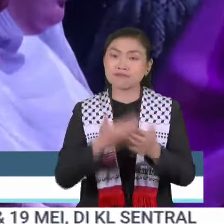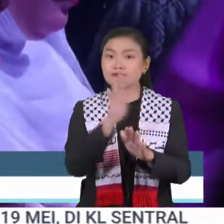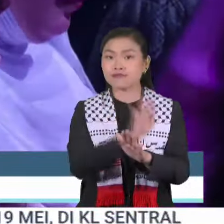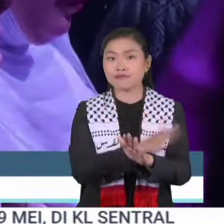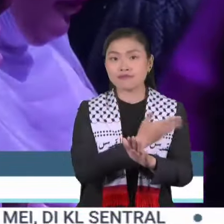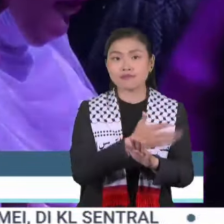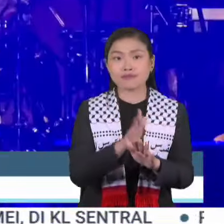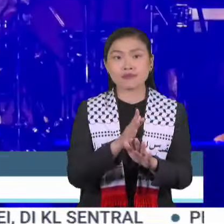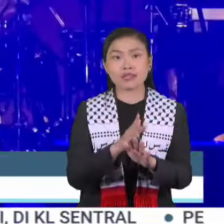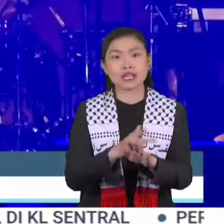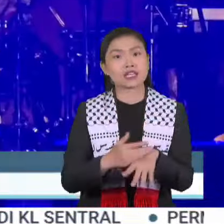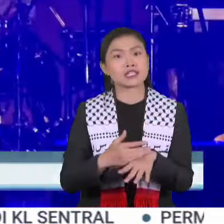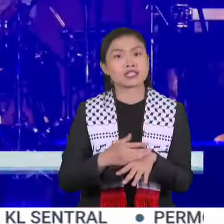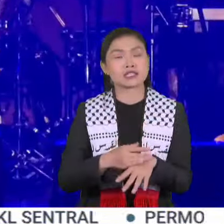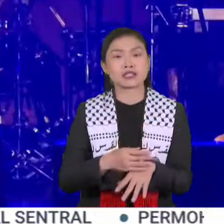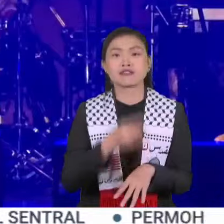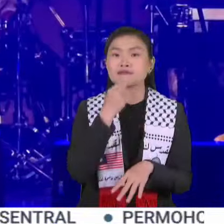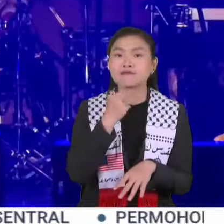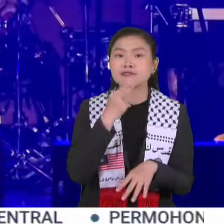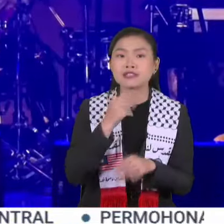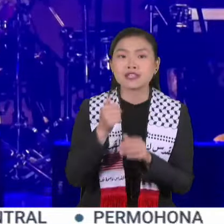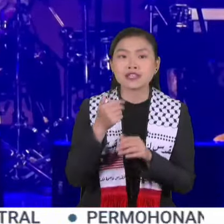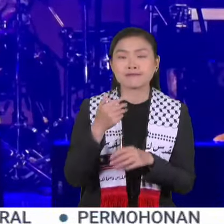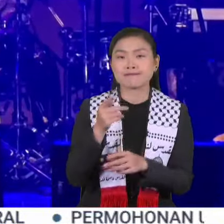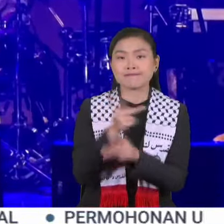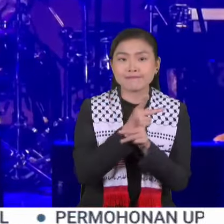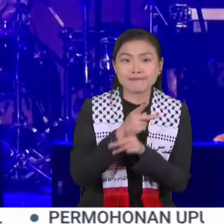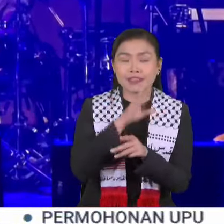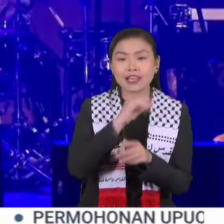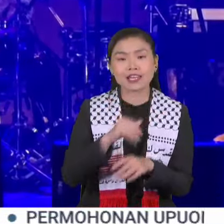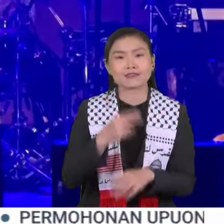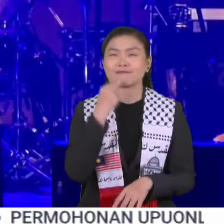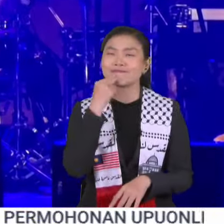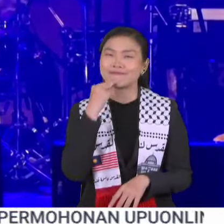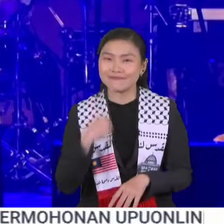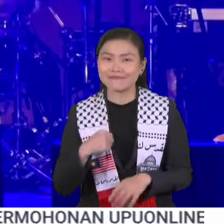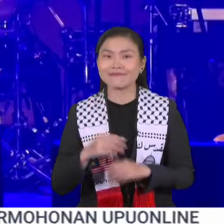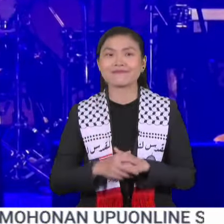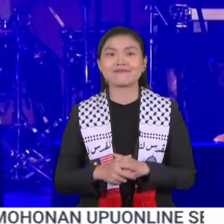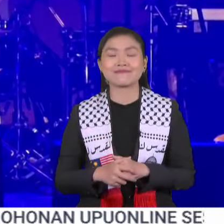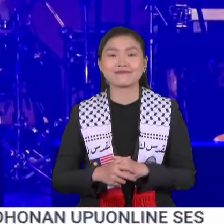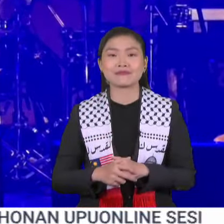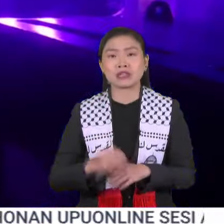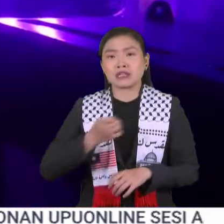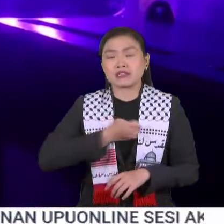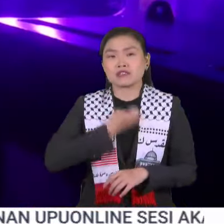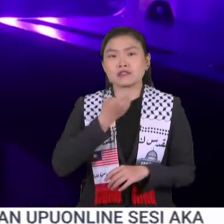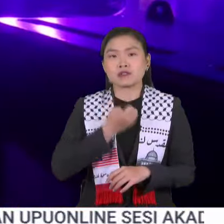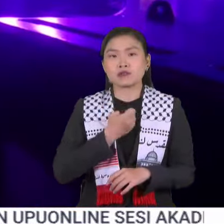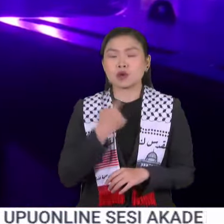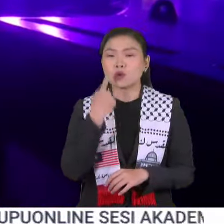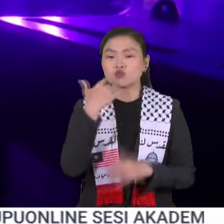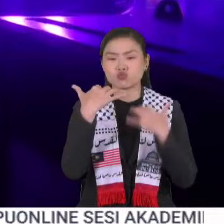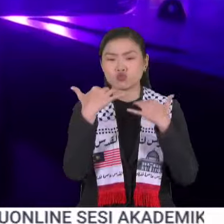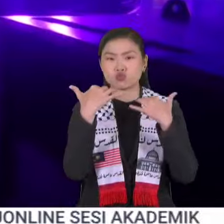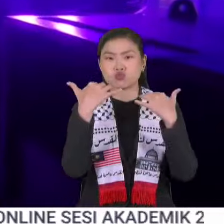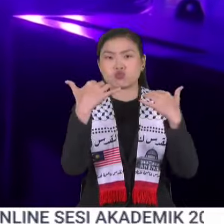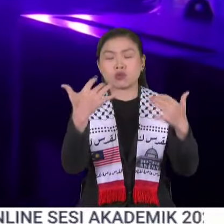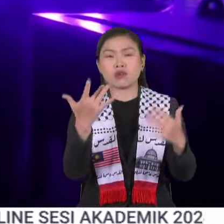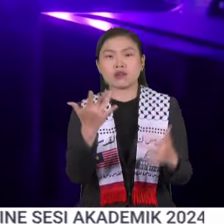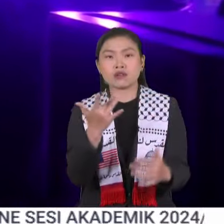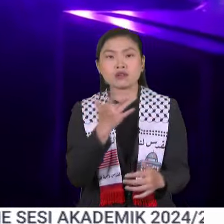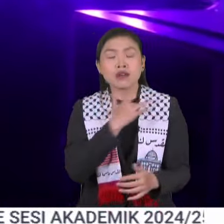Berkasih, Resepi Berkasih, Gurauan Berkasih dan Paling Comel. Emosi penonton tersentuh apabila